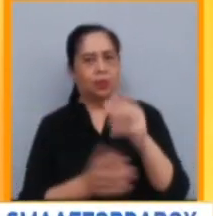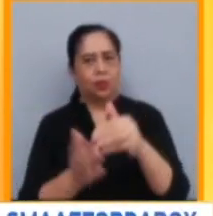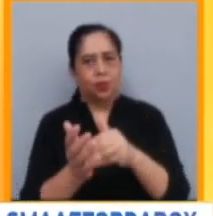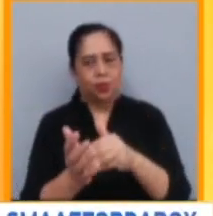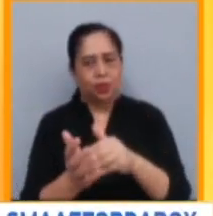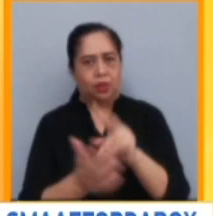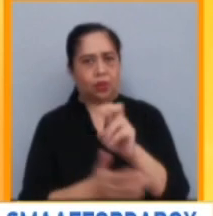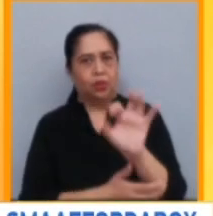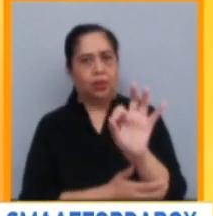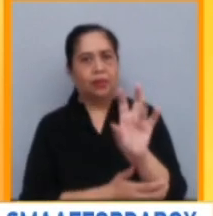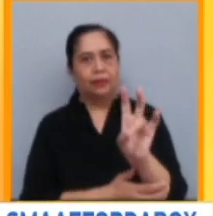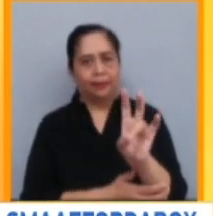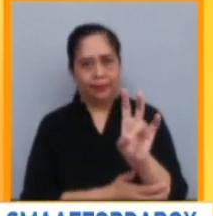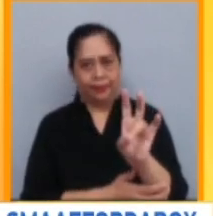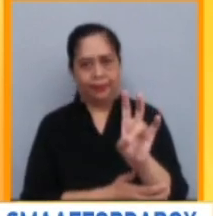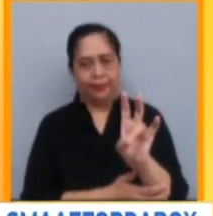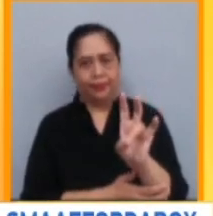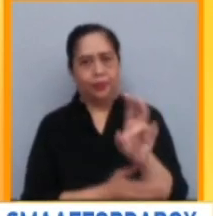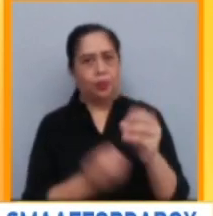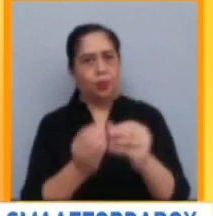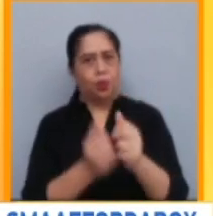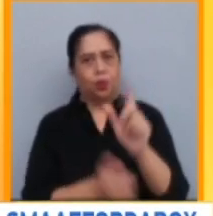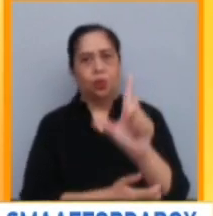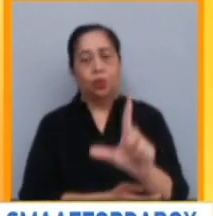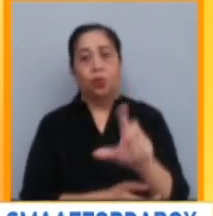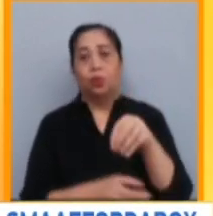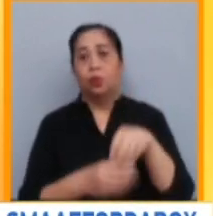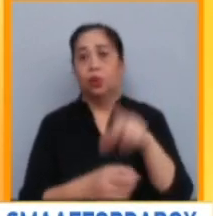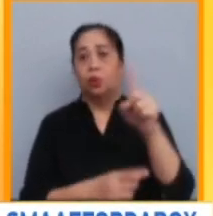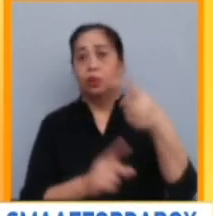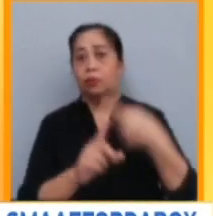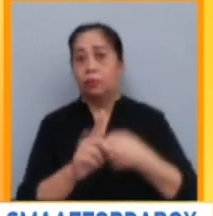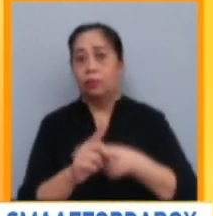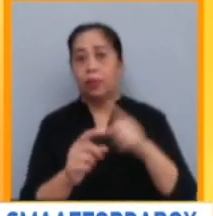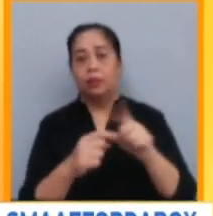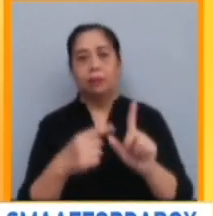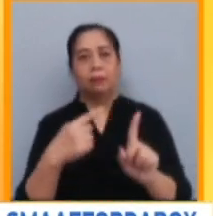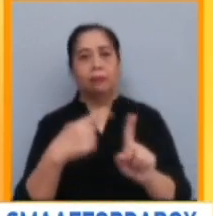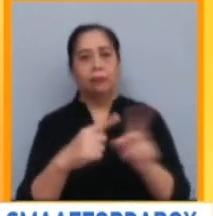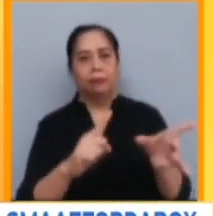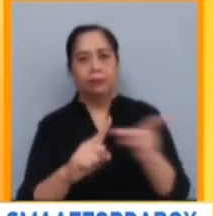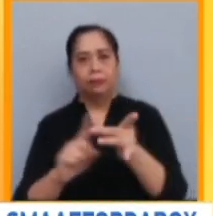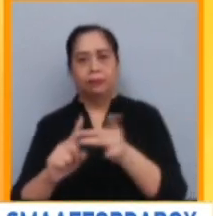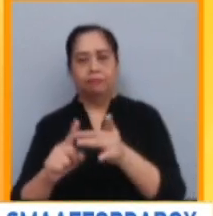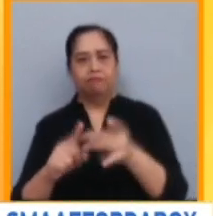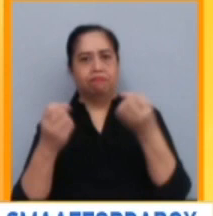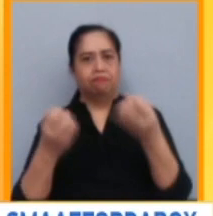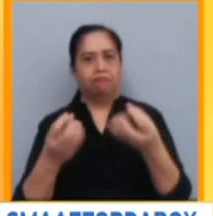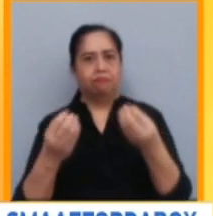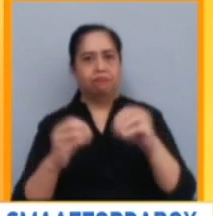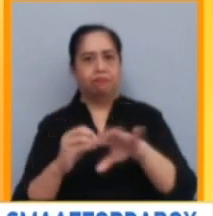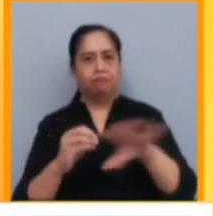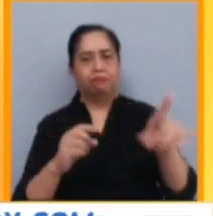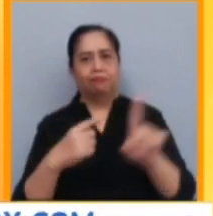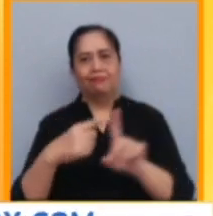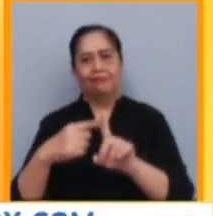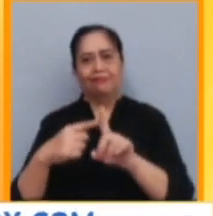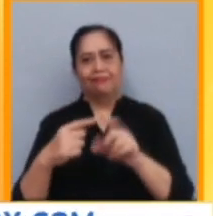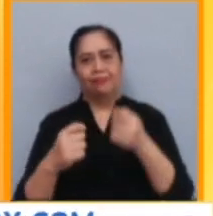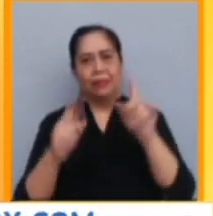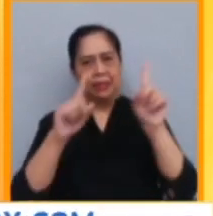160,297. Pinakamababa sa loob ng isang buwan ang positivity rate o dami ng nagpopositibo sa mga tinetest na